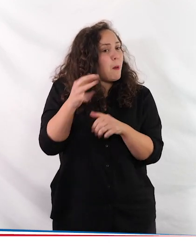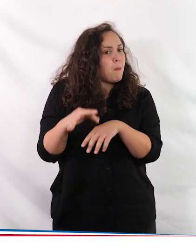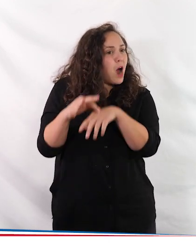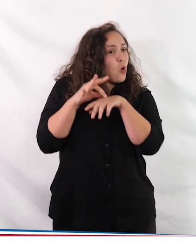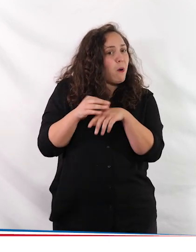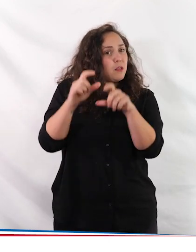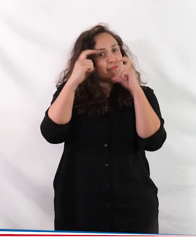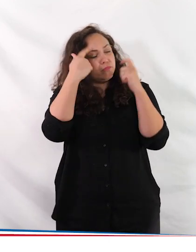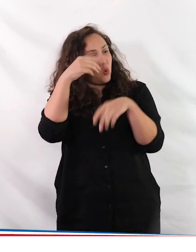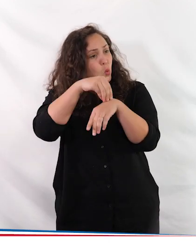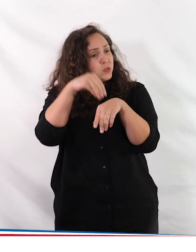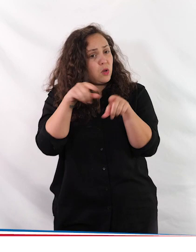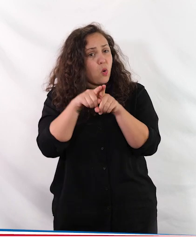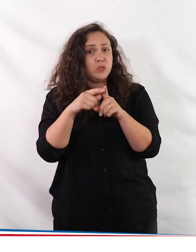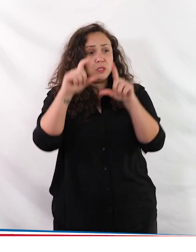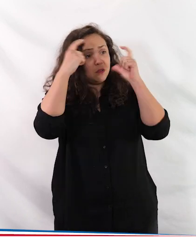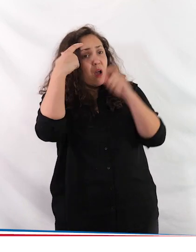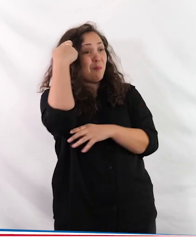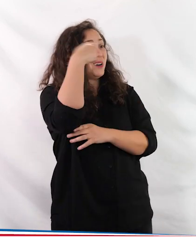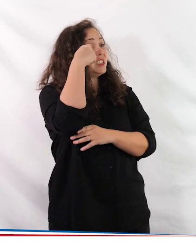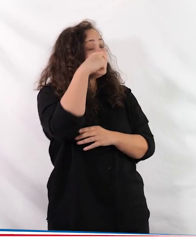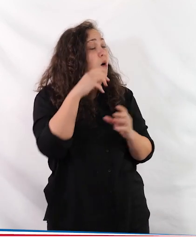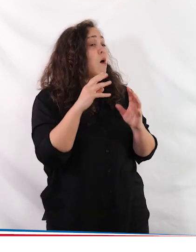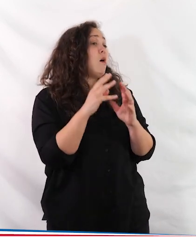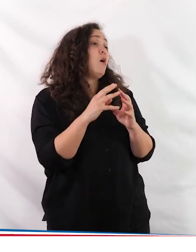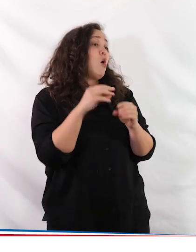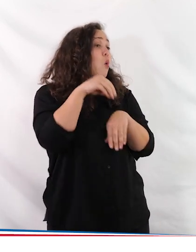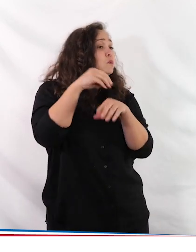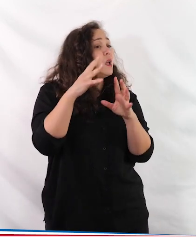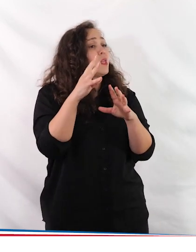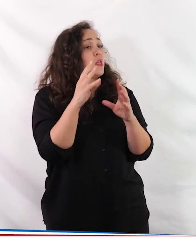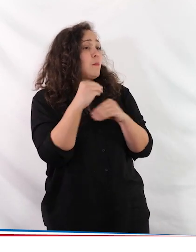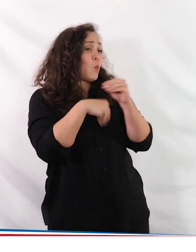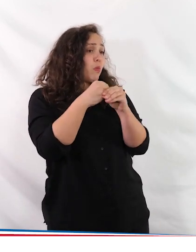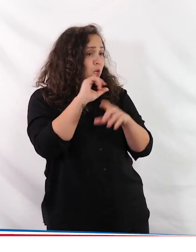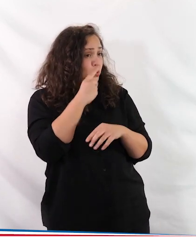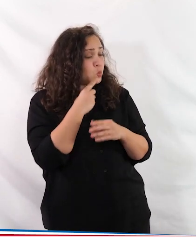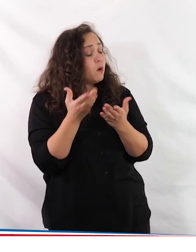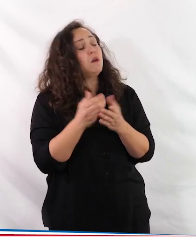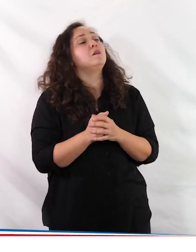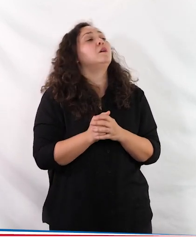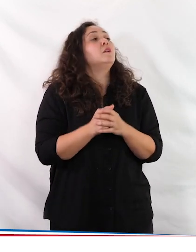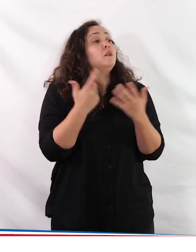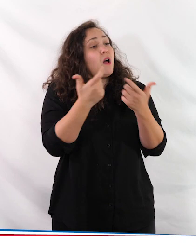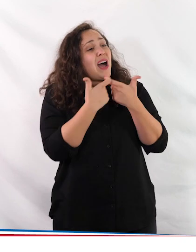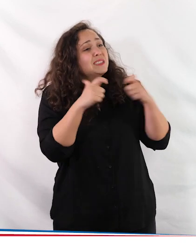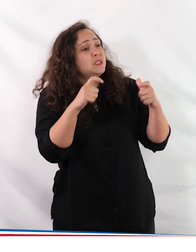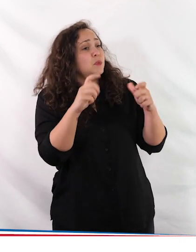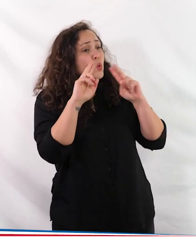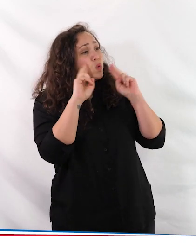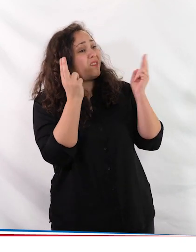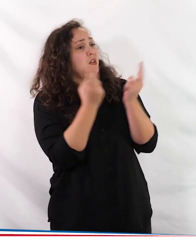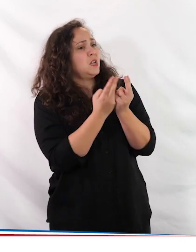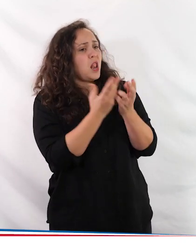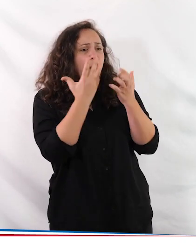comme conseiller. Il est aussi président du Conseil mondial des sourds. Et cette accessibilité universelle, oui, je veux la faire mienne parce que